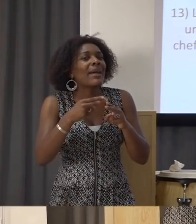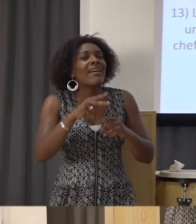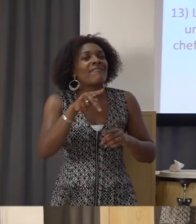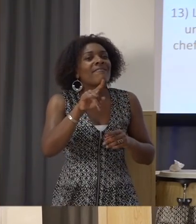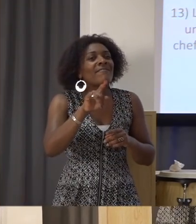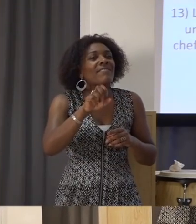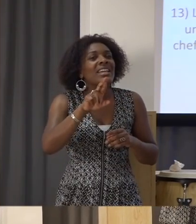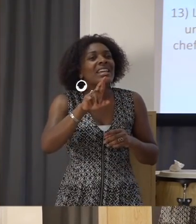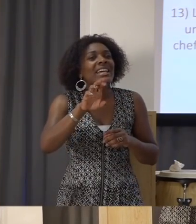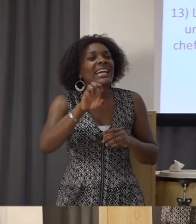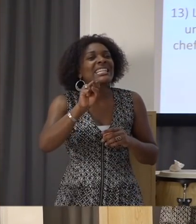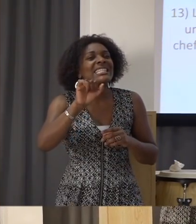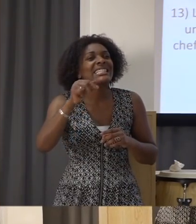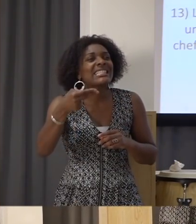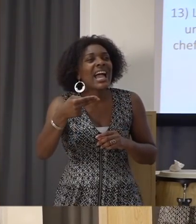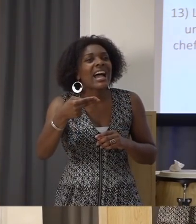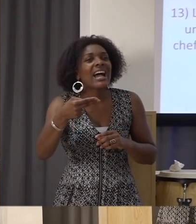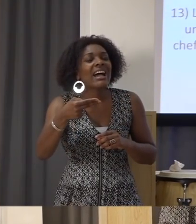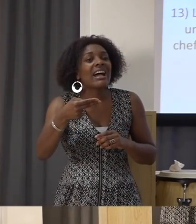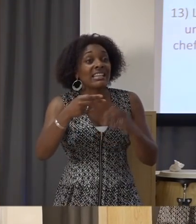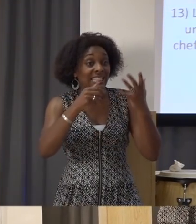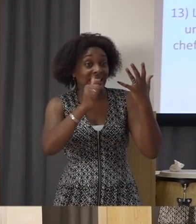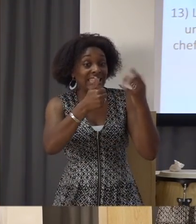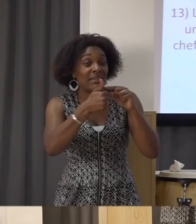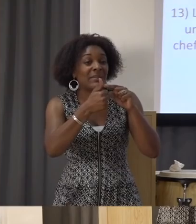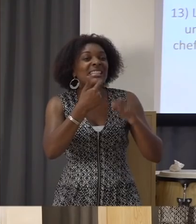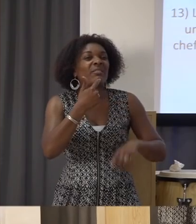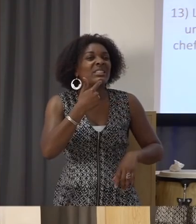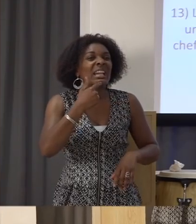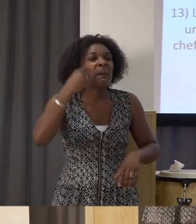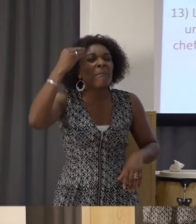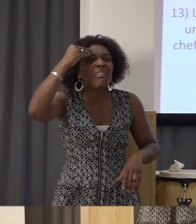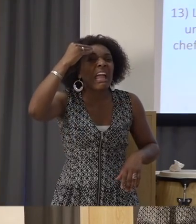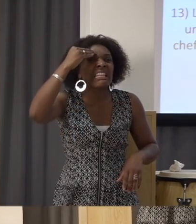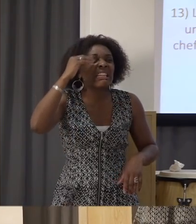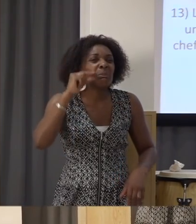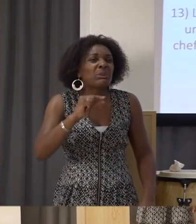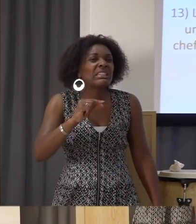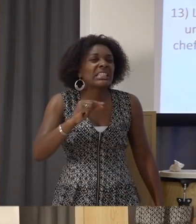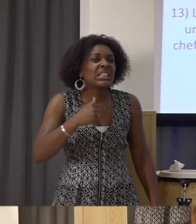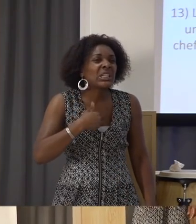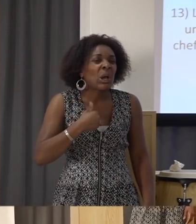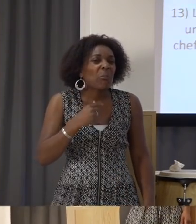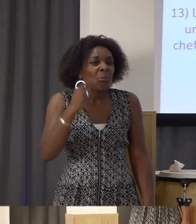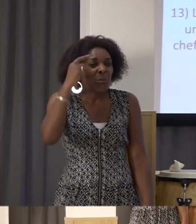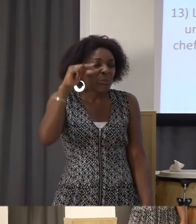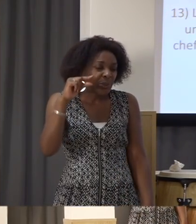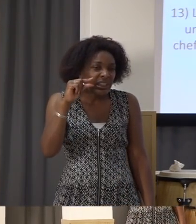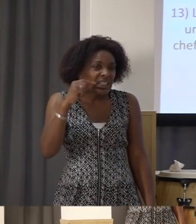Ce mot inspire une mentalité de petitesse, un